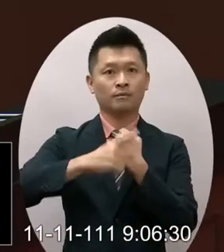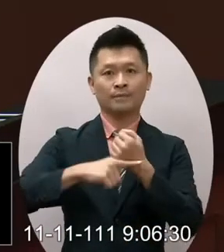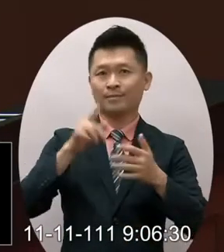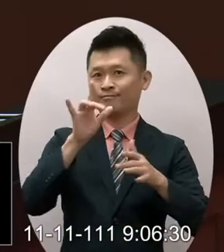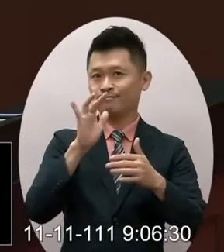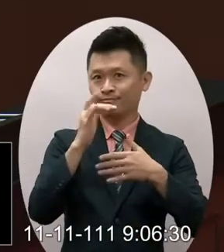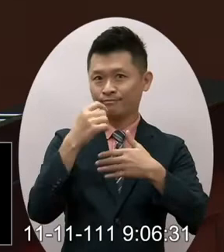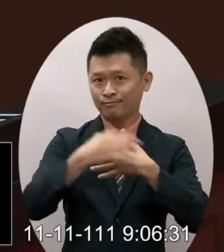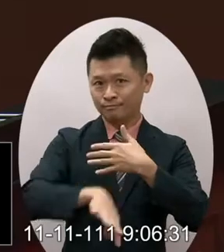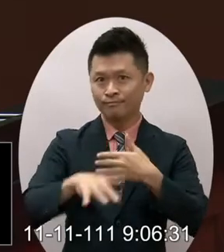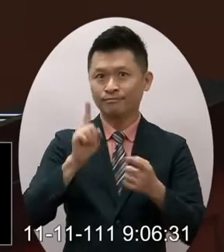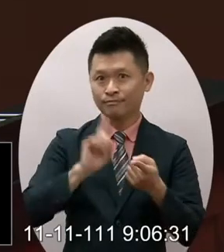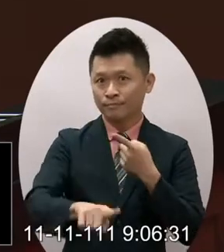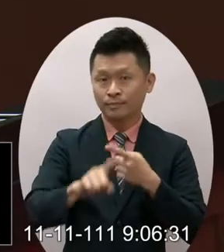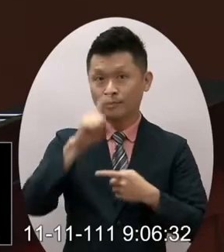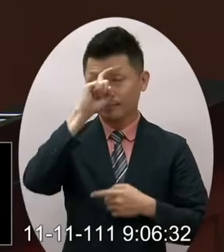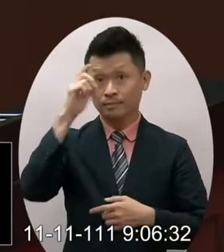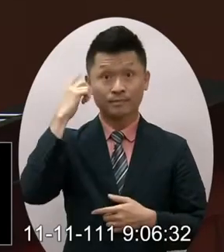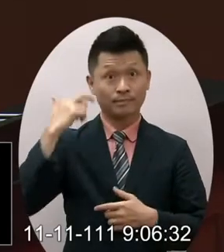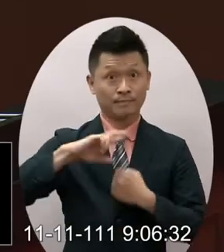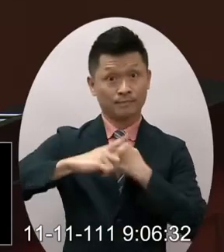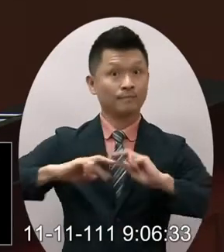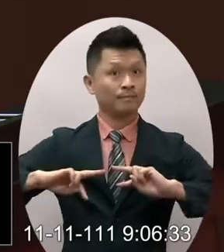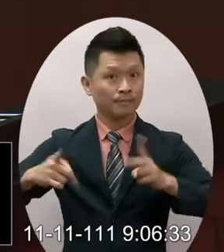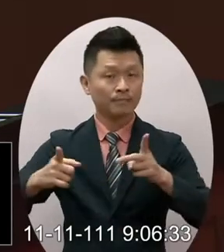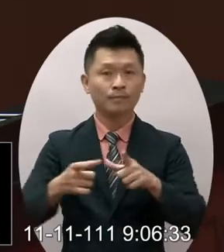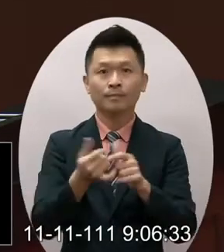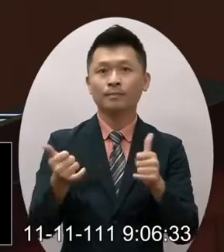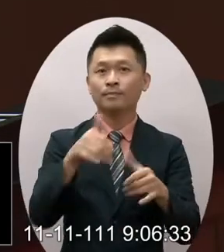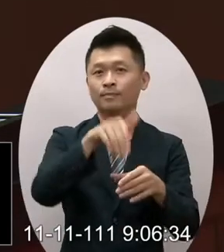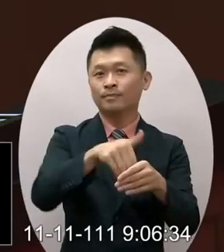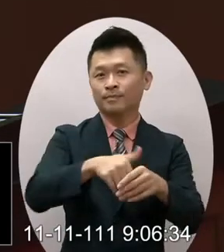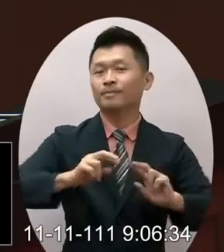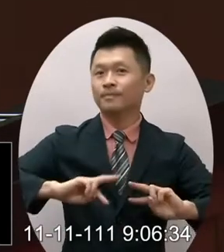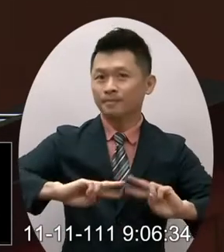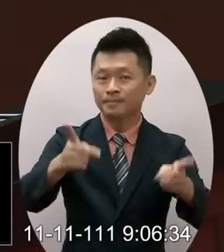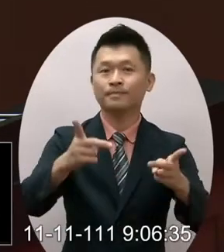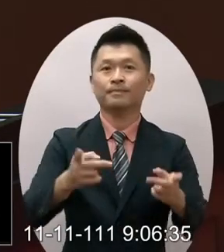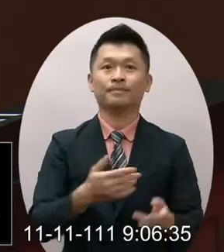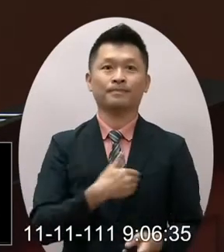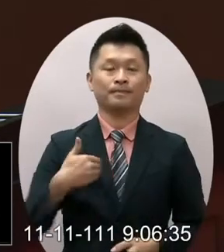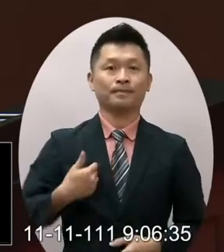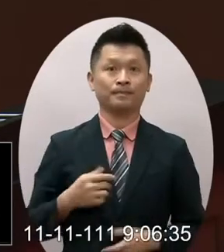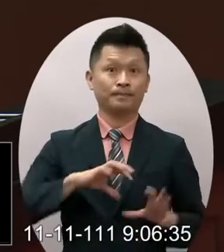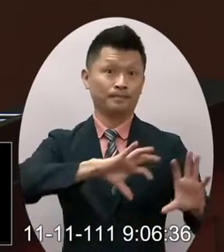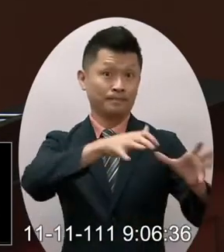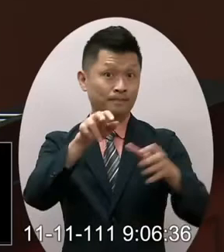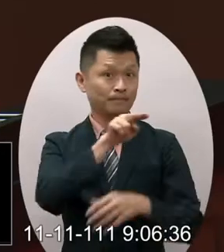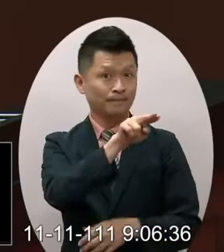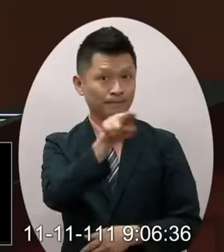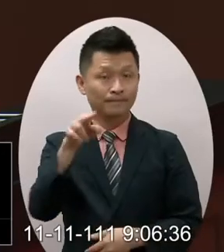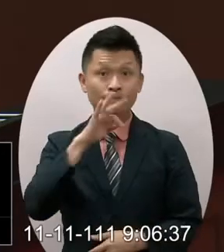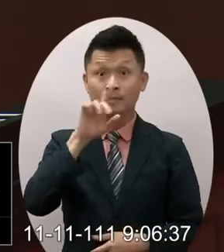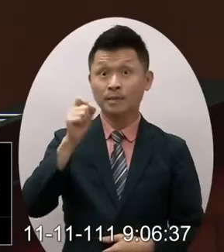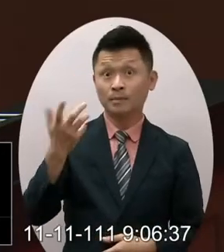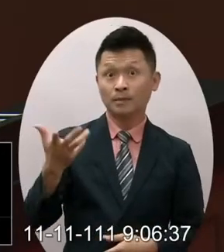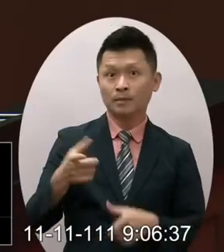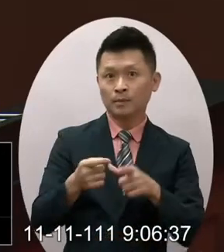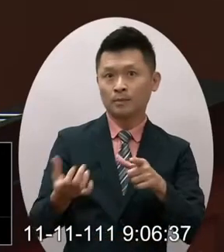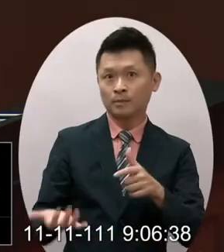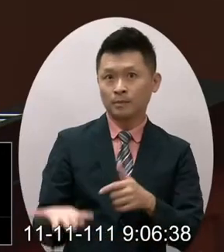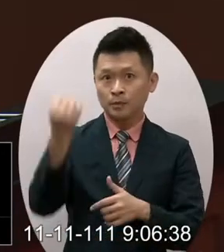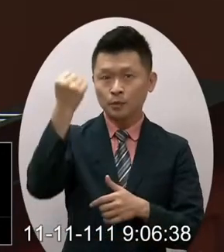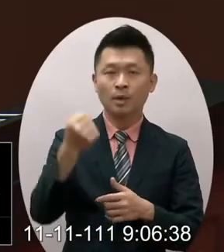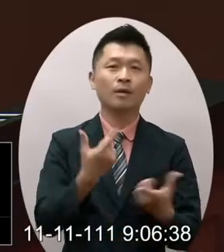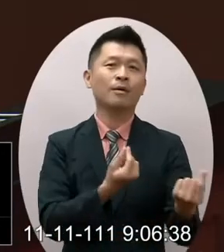畸形，亟待修宪、民主、公民复决来矫正。环顾世界各国，18岁公民权已经是世